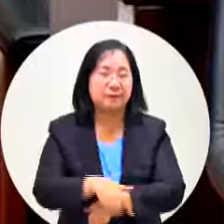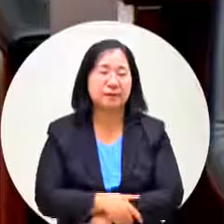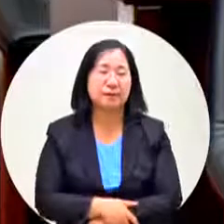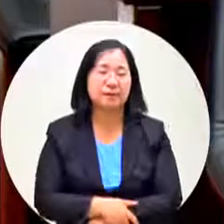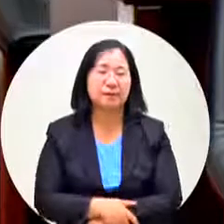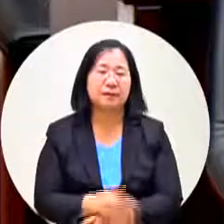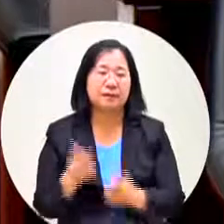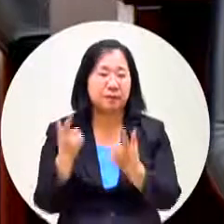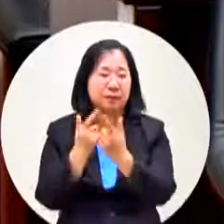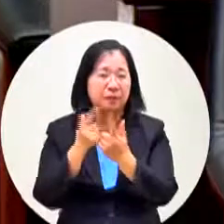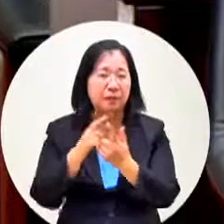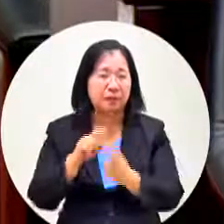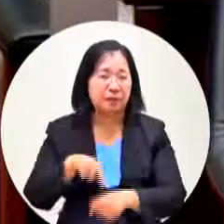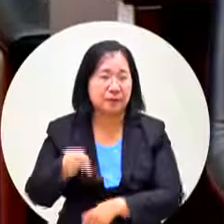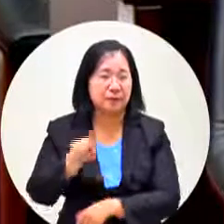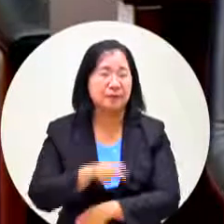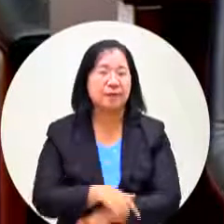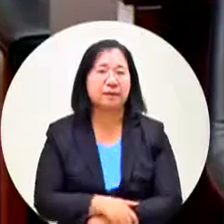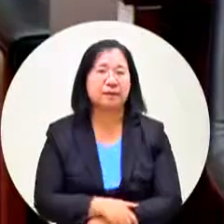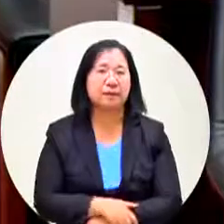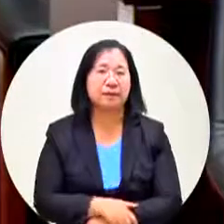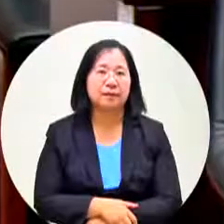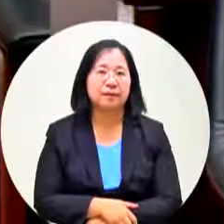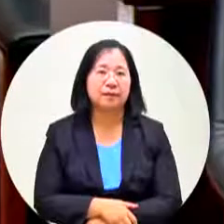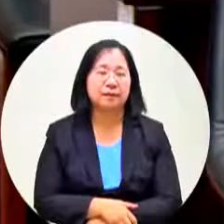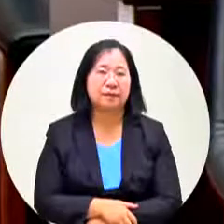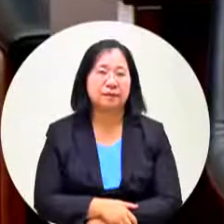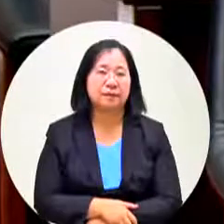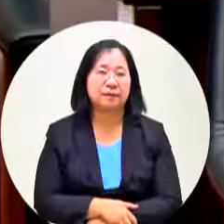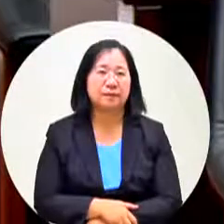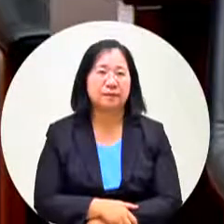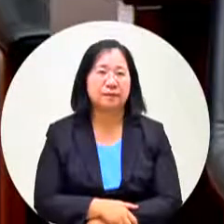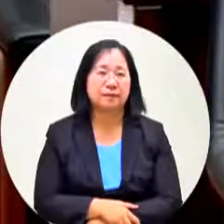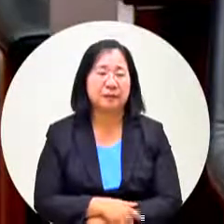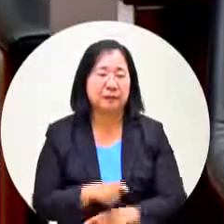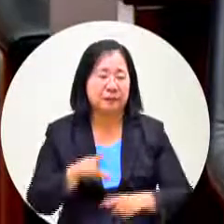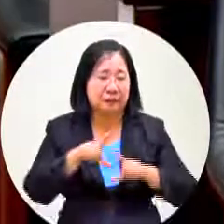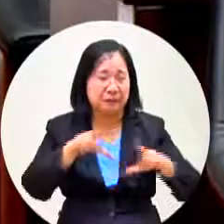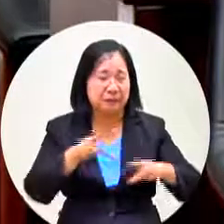就尽快去看啦，无乌鸡搞啊吼。 好， 好不好？好，谢谢。 好的。